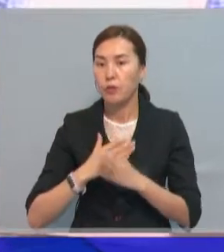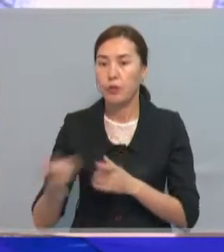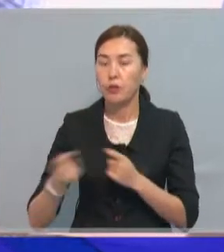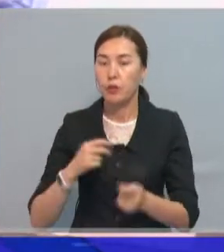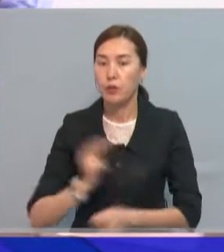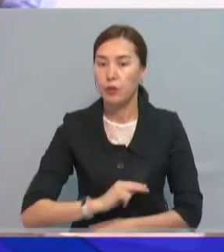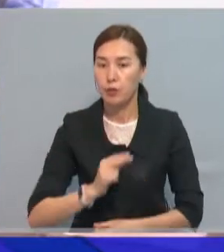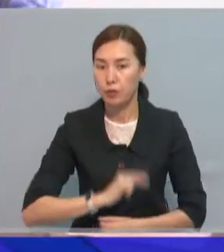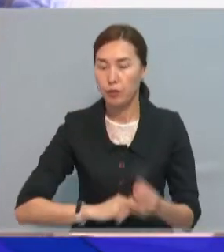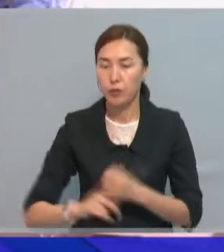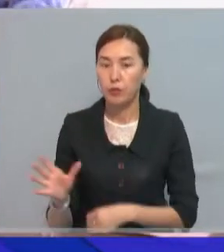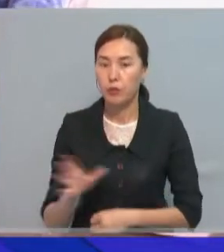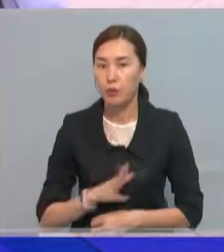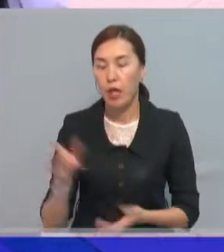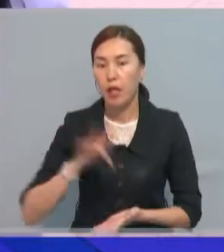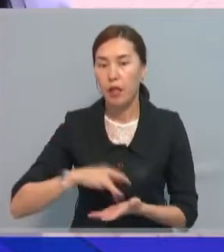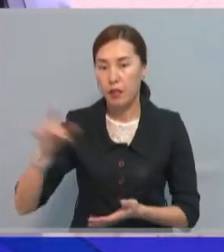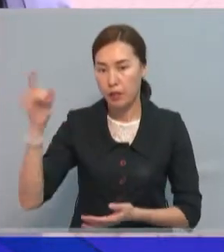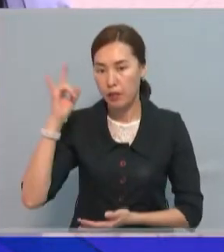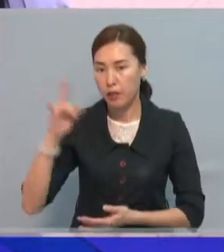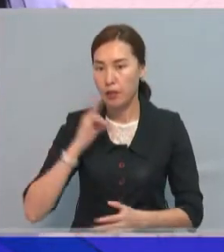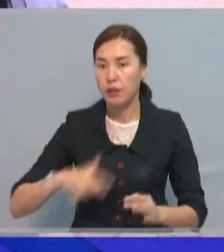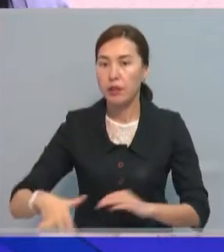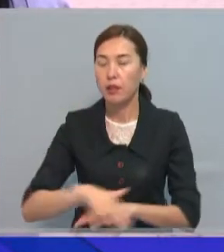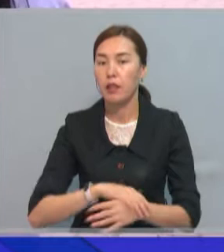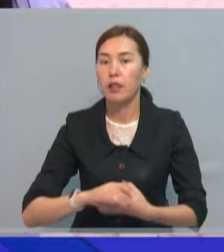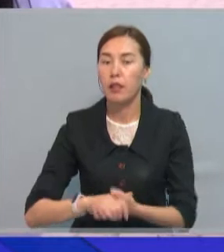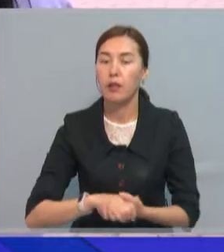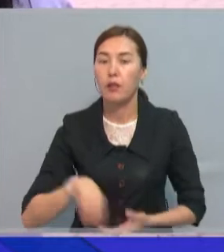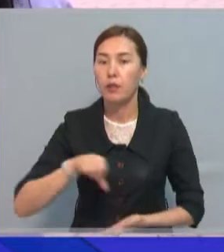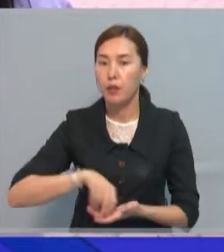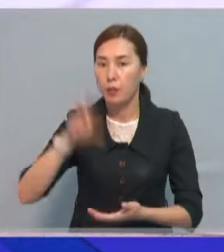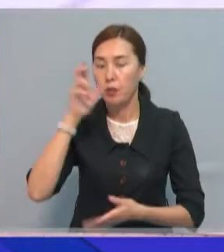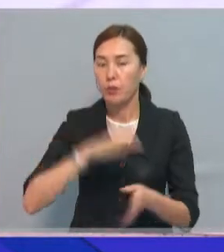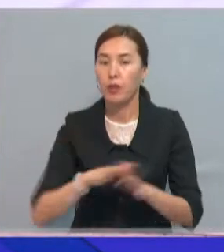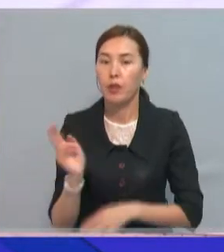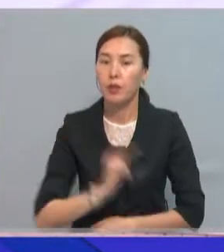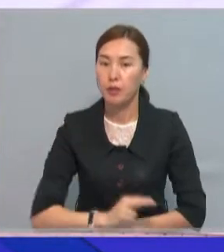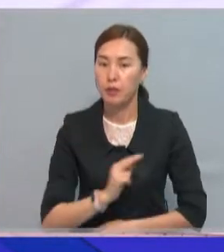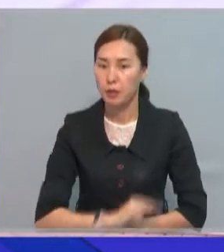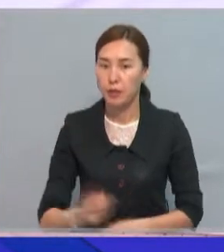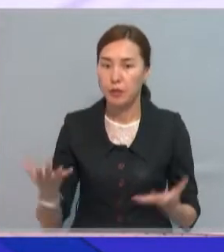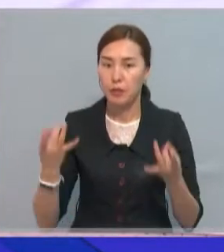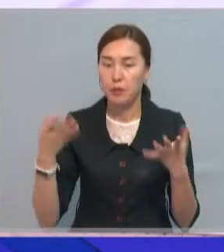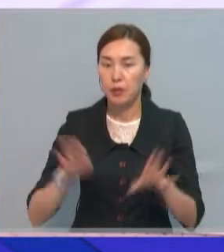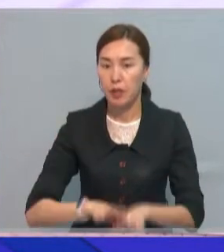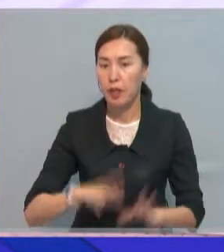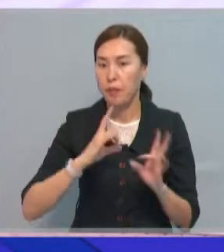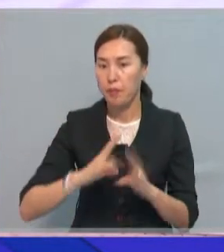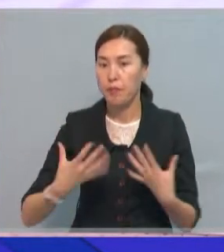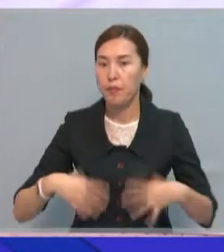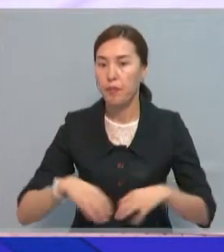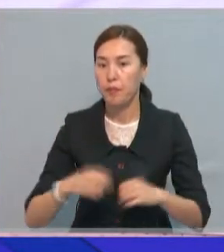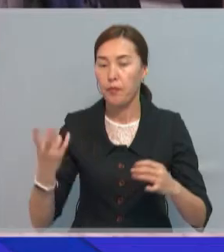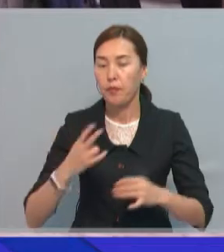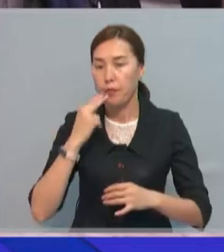ұйымдастыру штабтары құрылған болатын. Қалалық Қазақстан халқы ассамблеясының мүшелері де ел болып атқарылатын бастамадан шет қалмады. Зардап шеккен